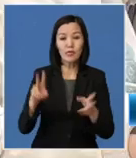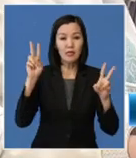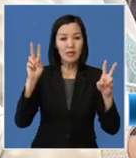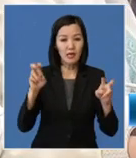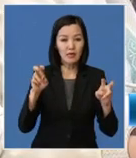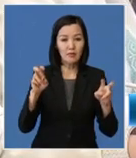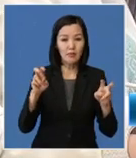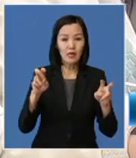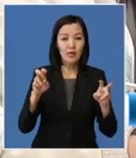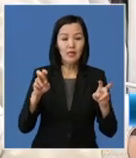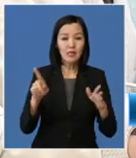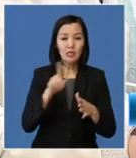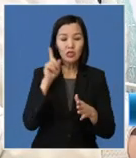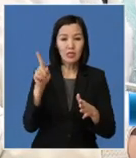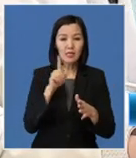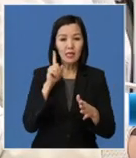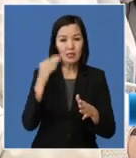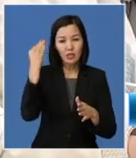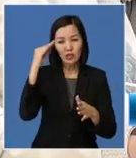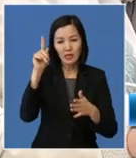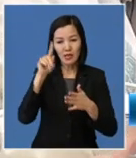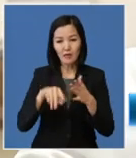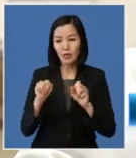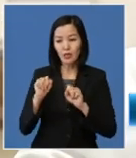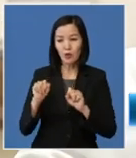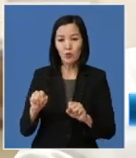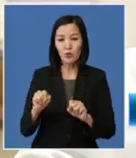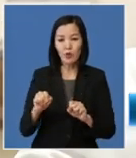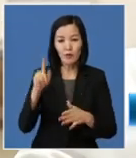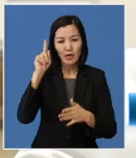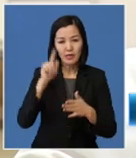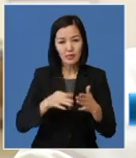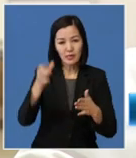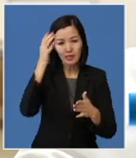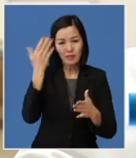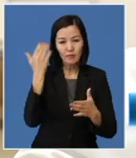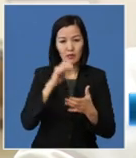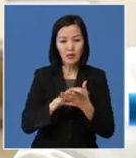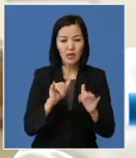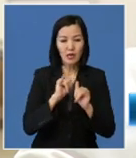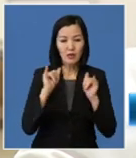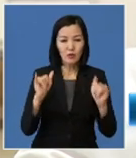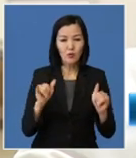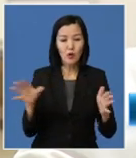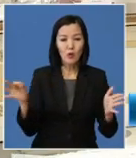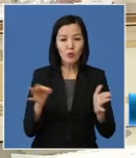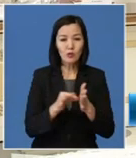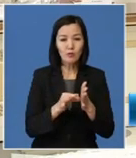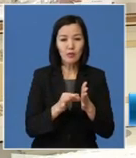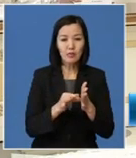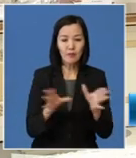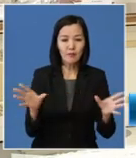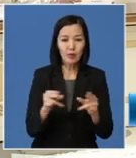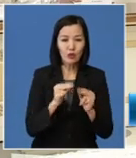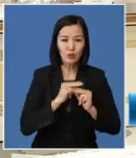көп, тоғы тері бір. Жастарды жат ағымдардан сақтау, діни, таным-нанымдарын нығайту. Дәл осы мақсатта өзара